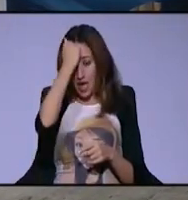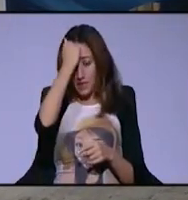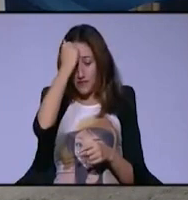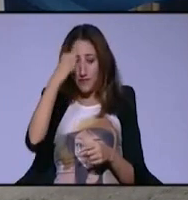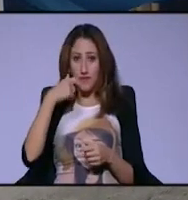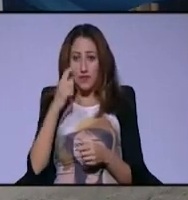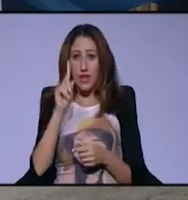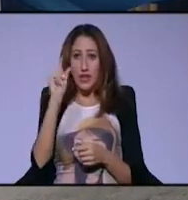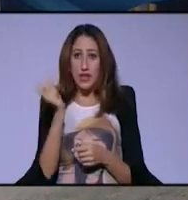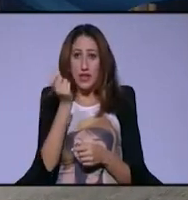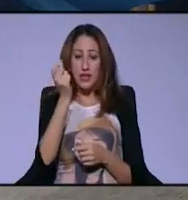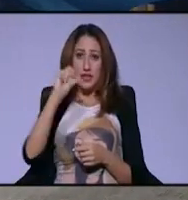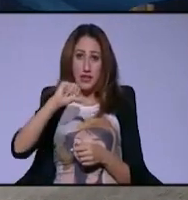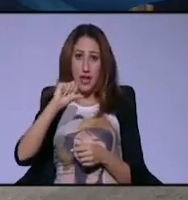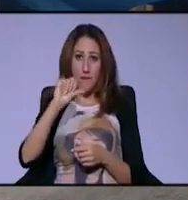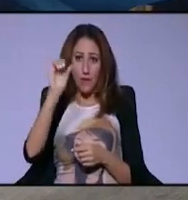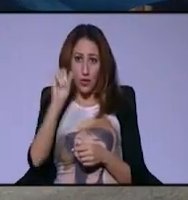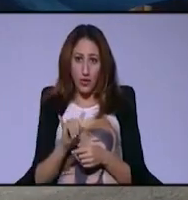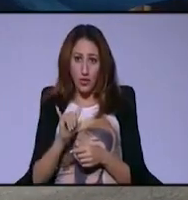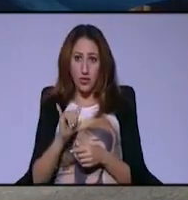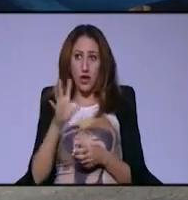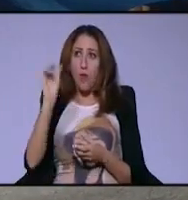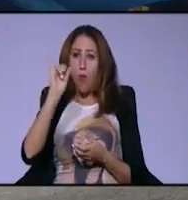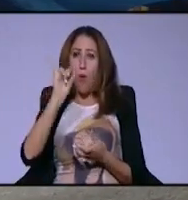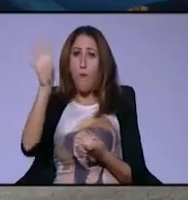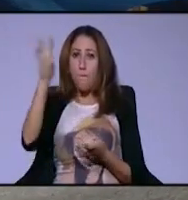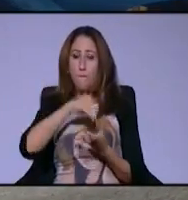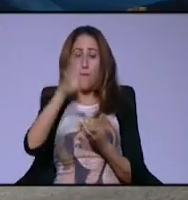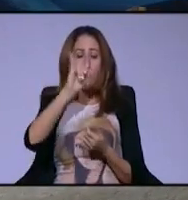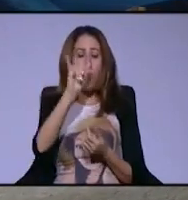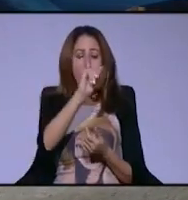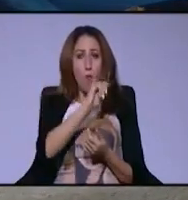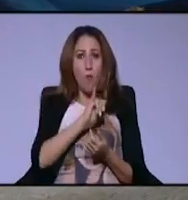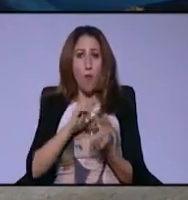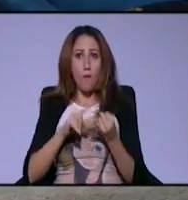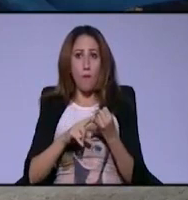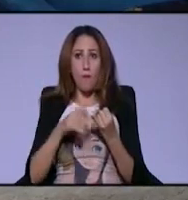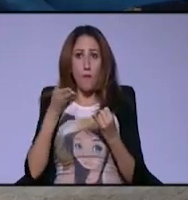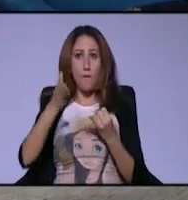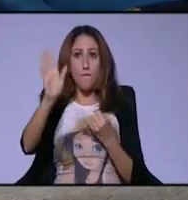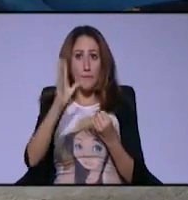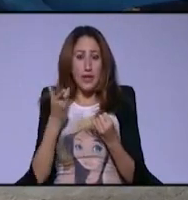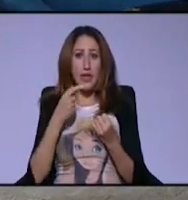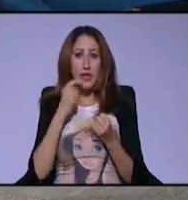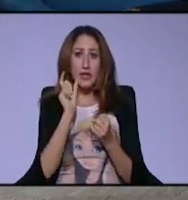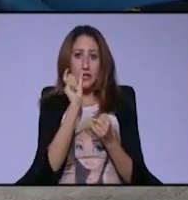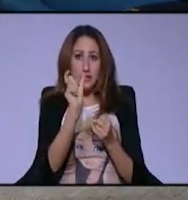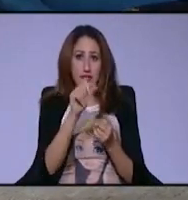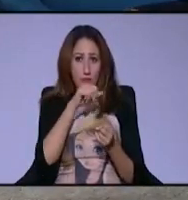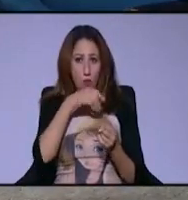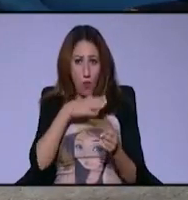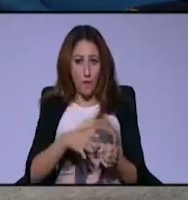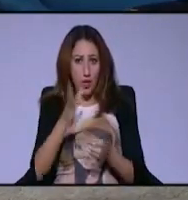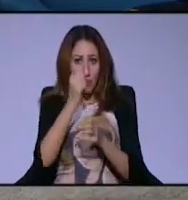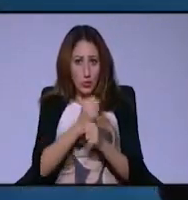نبوي له علاقة بالجناب النبوي. يعني عدد الأسواق التي تردد في السيرة المشرفة أنه عليه الصلاة والسلام عبر